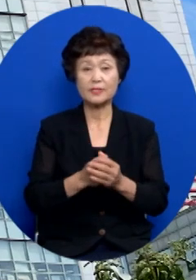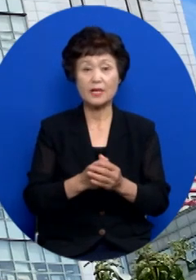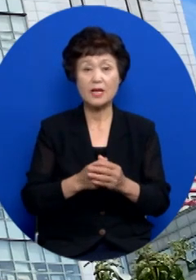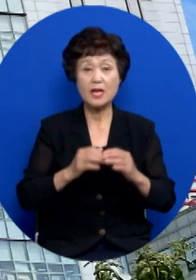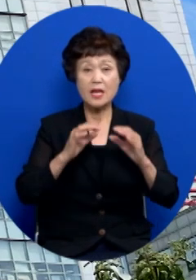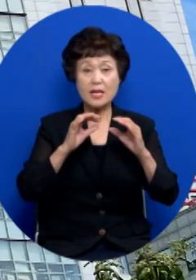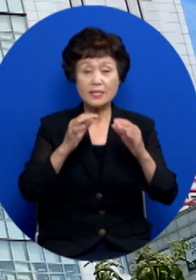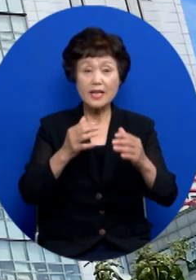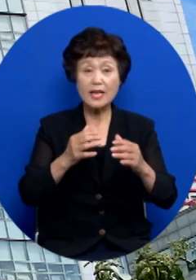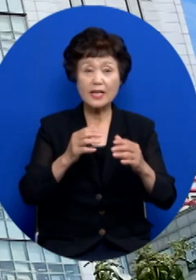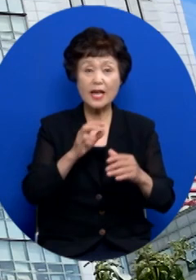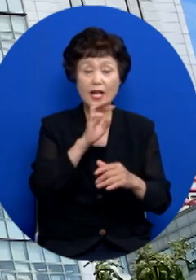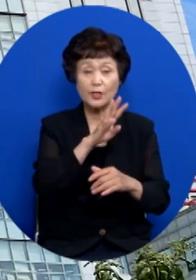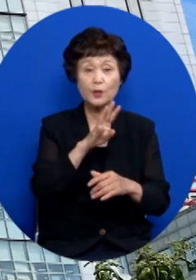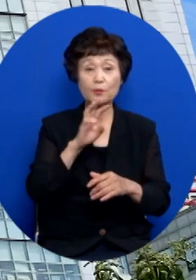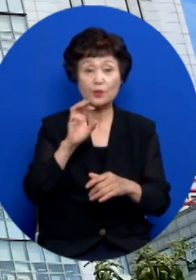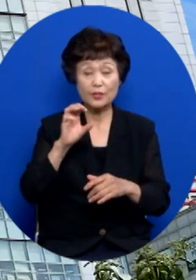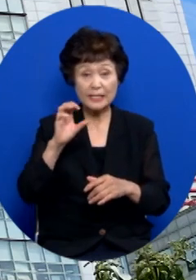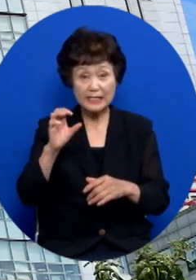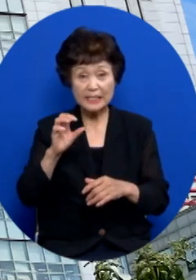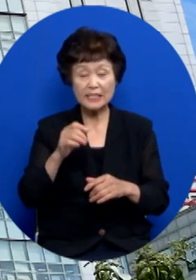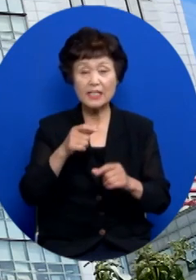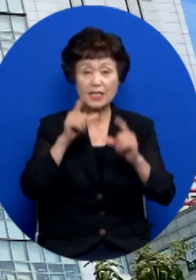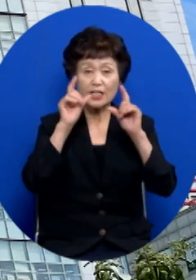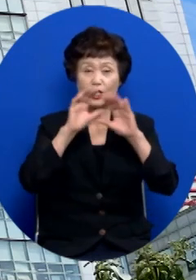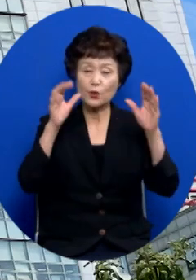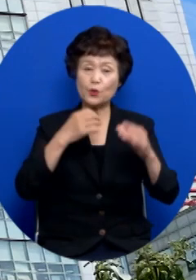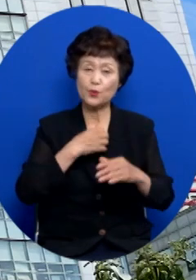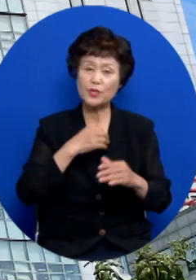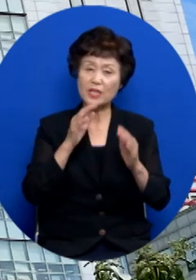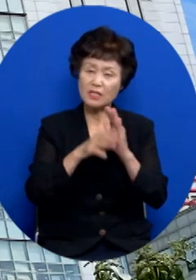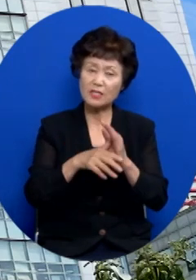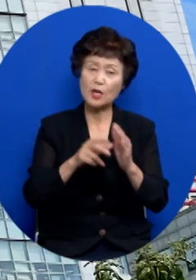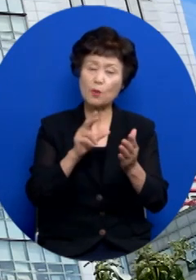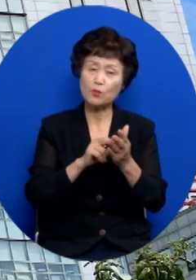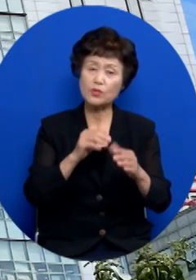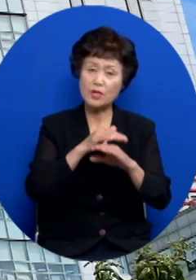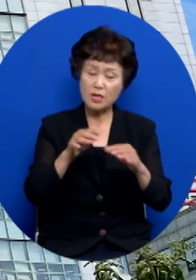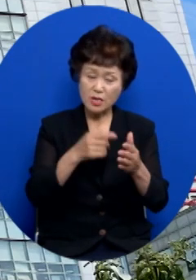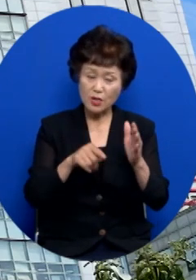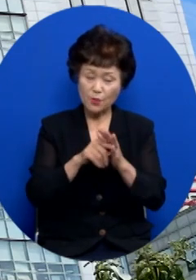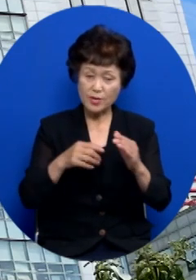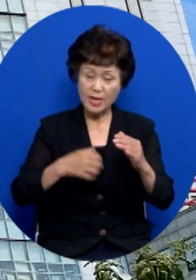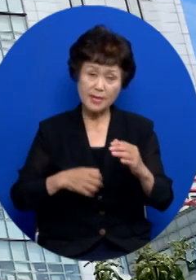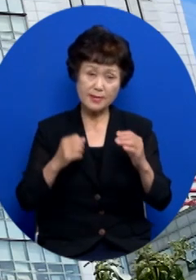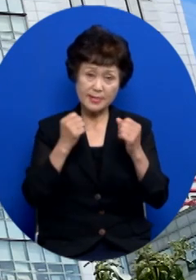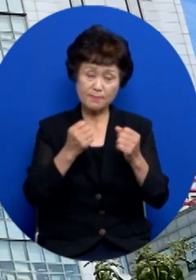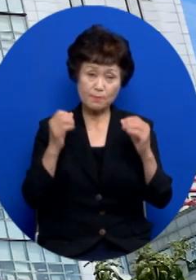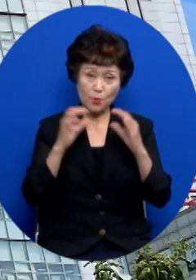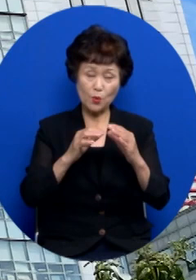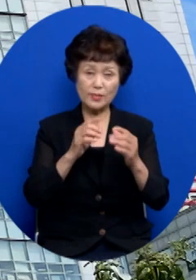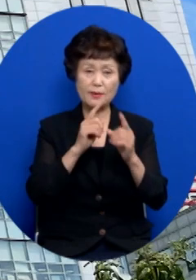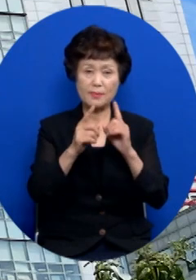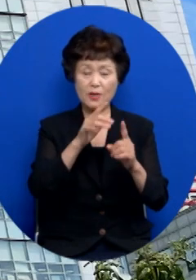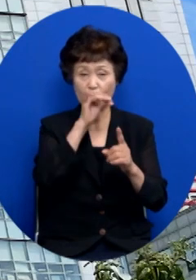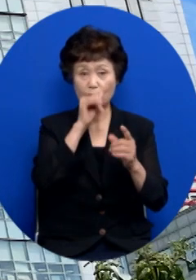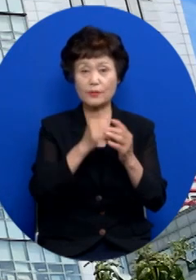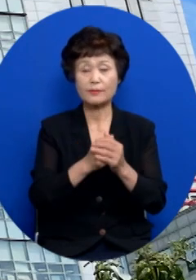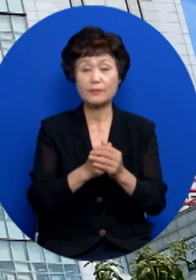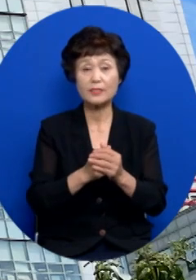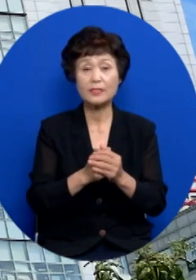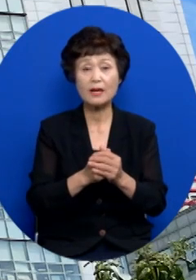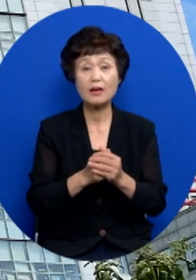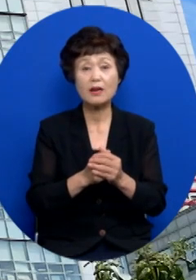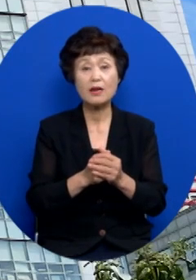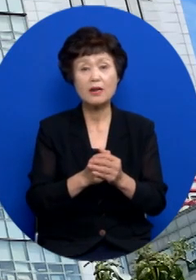세계교회협의회가 기후위기 등에 대응하기 위해 힘을 모으자고 제안했습니다. WCC 중앙위원회는 기후위기 근본 원인인 화석연료